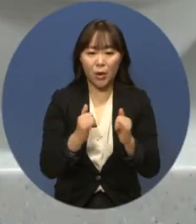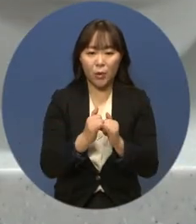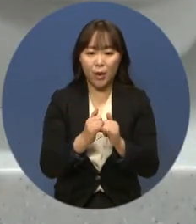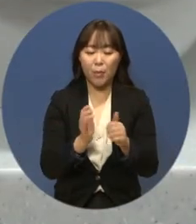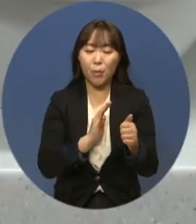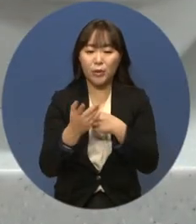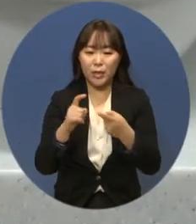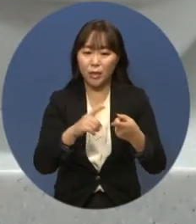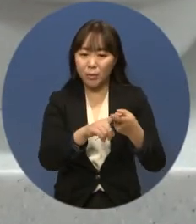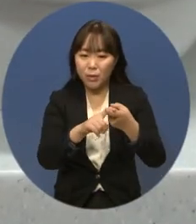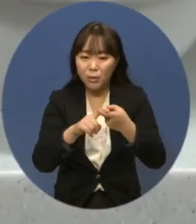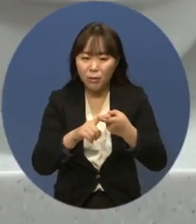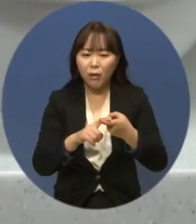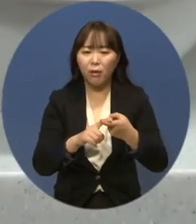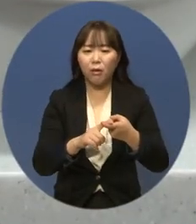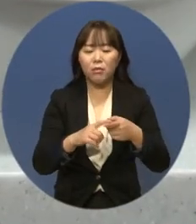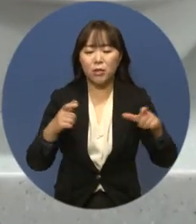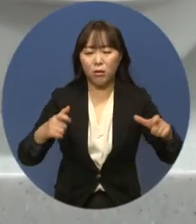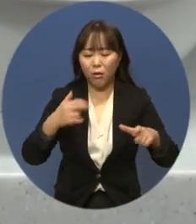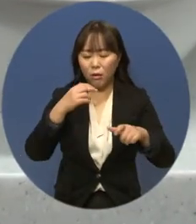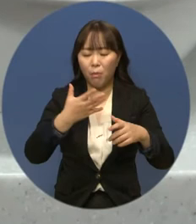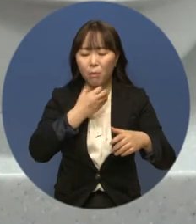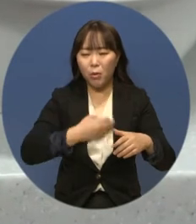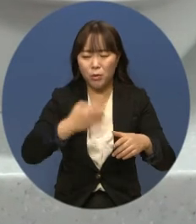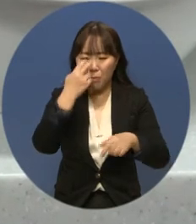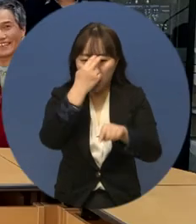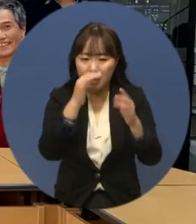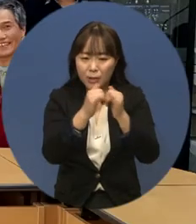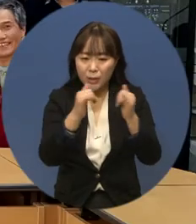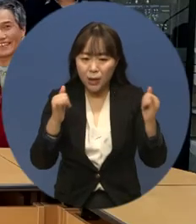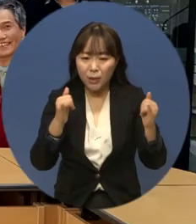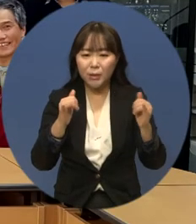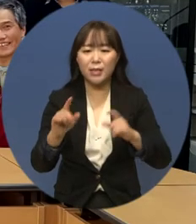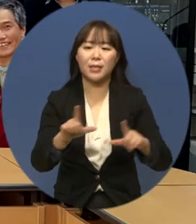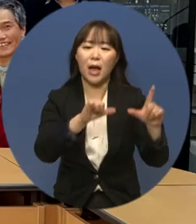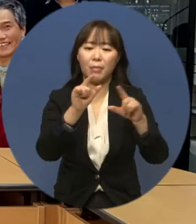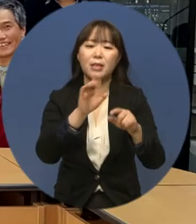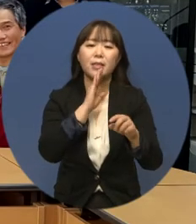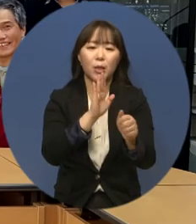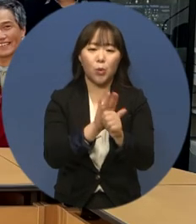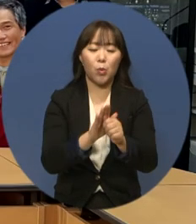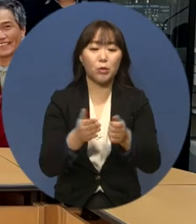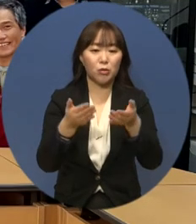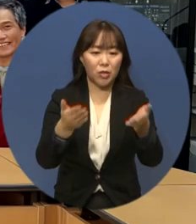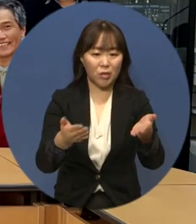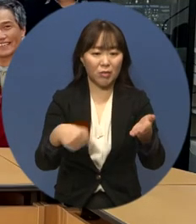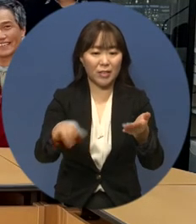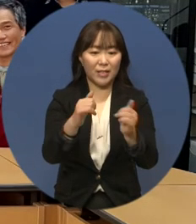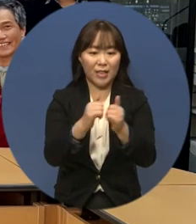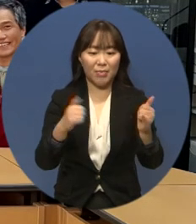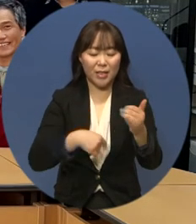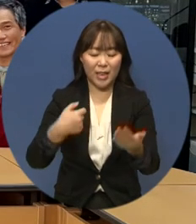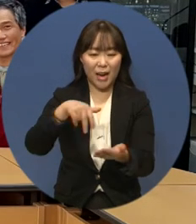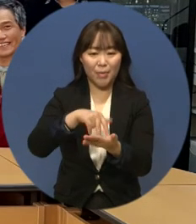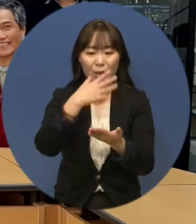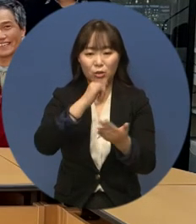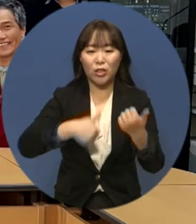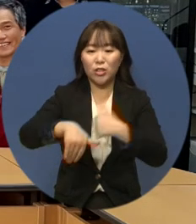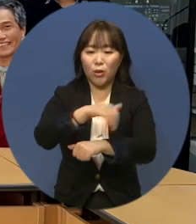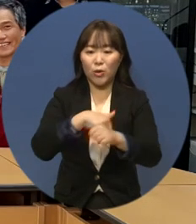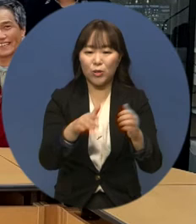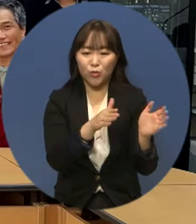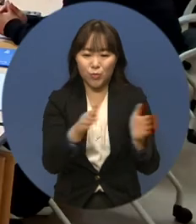지역의 복지사각지대 저소득 주민들의 삶에 실질적인 도움을 주어 그들이 자립할 수 있는 여건을